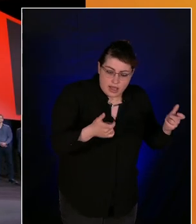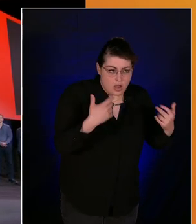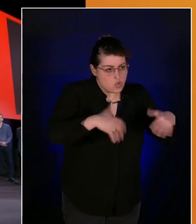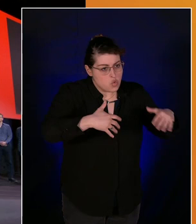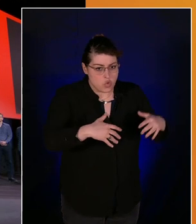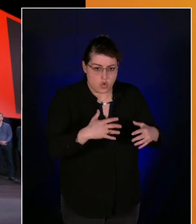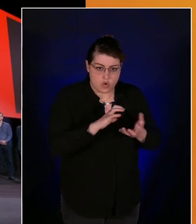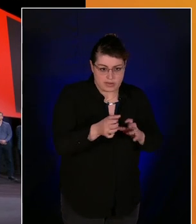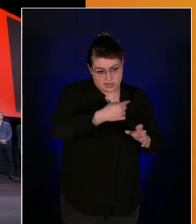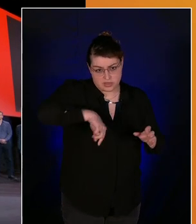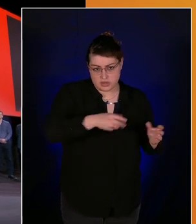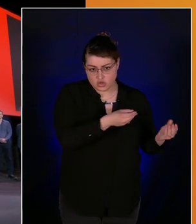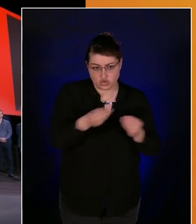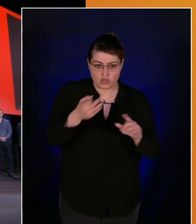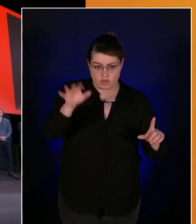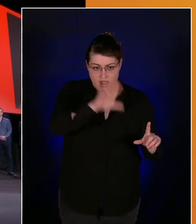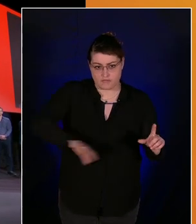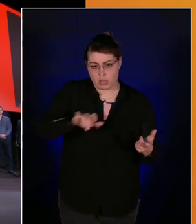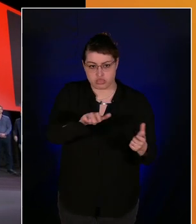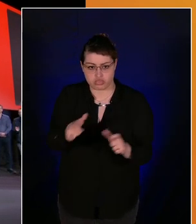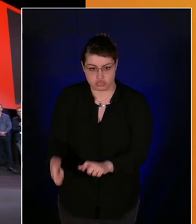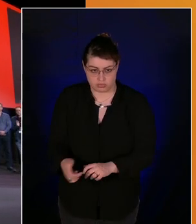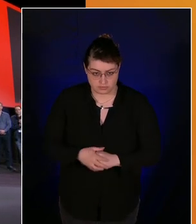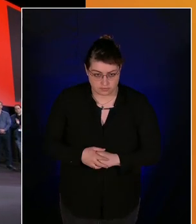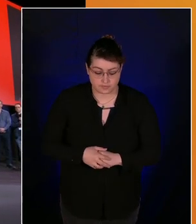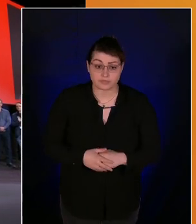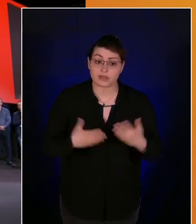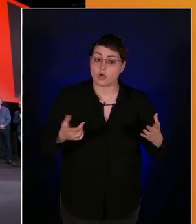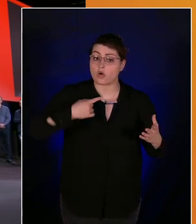trop longtemps. Notre document d'orientation,